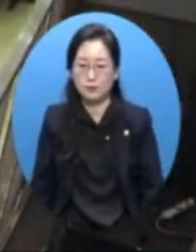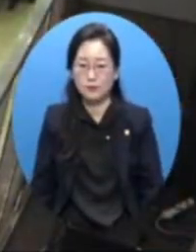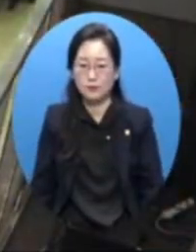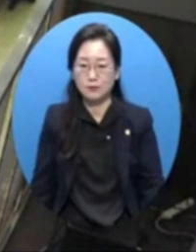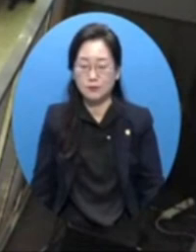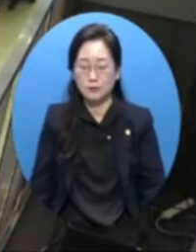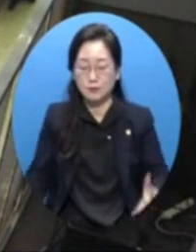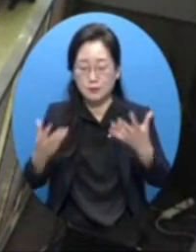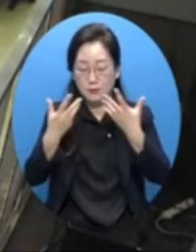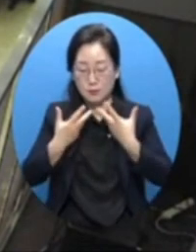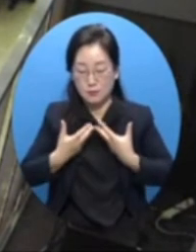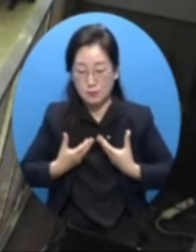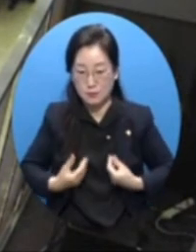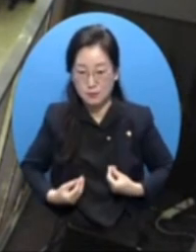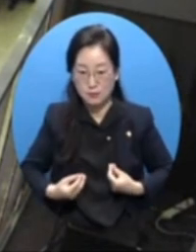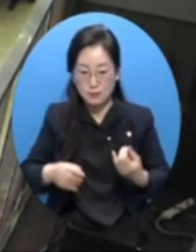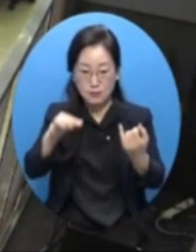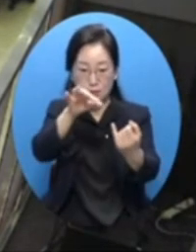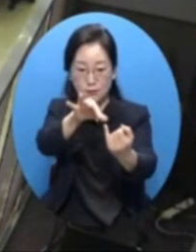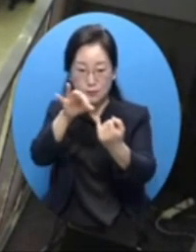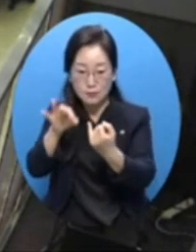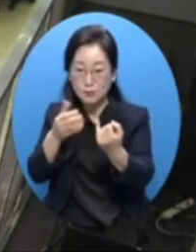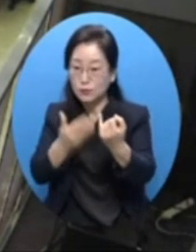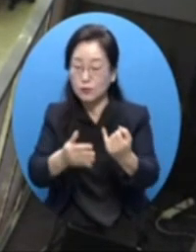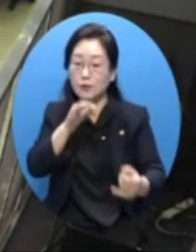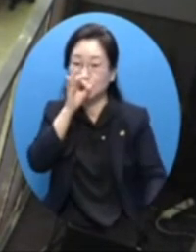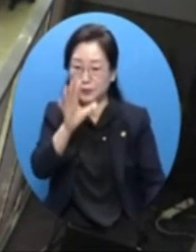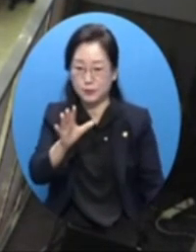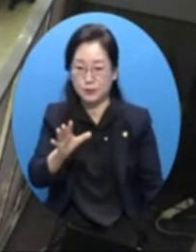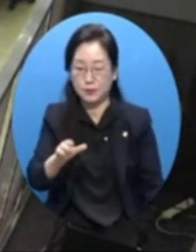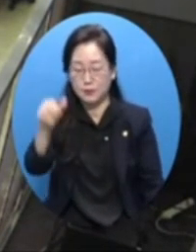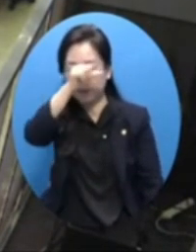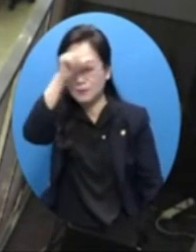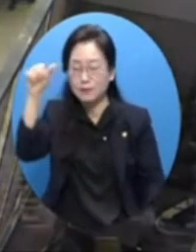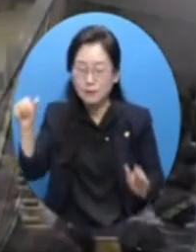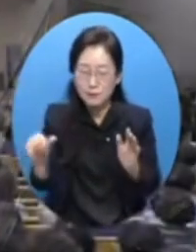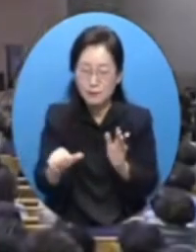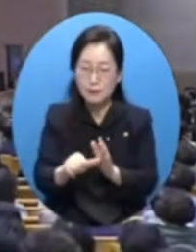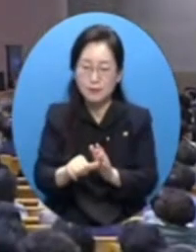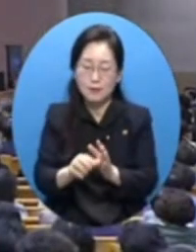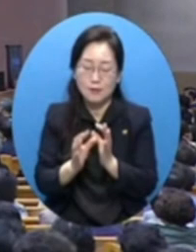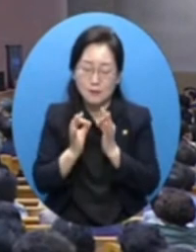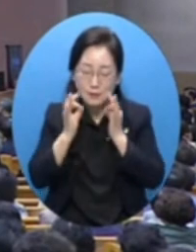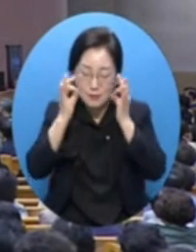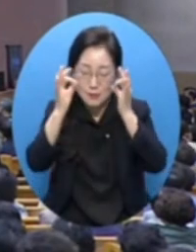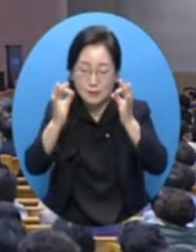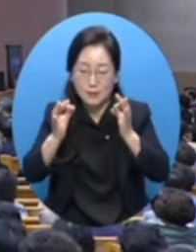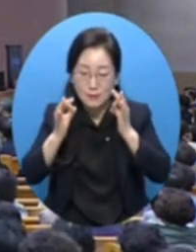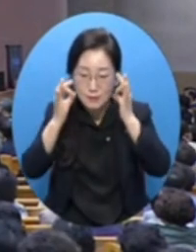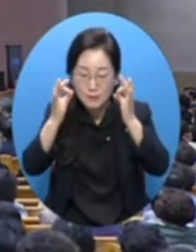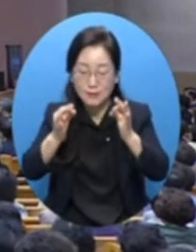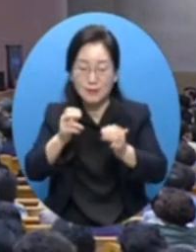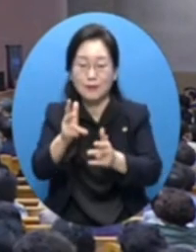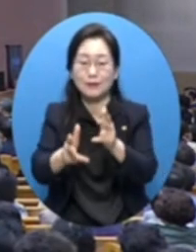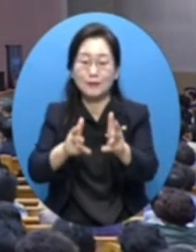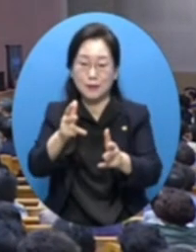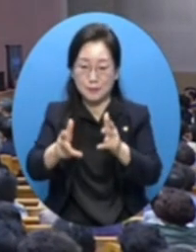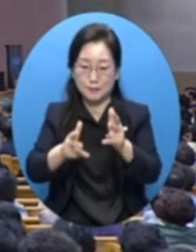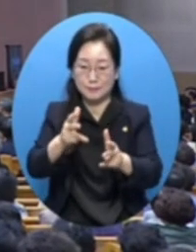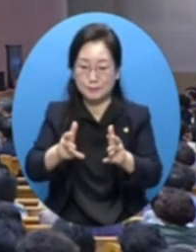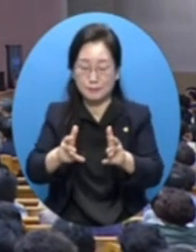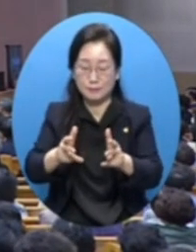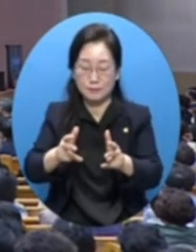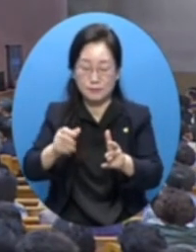그 절망에서 그를 일으켜 줄 수가 없습니다. 한 평생 모든 노력을 기울여 놓은 사업이